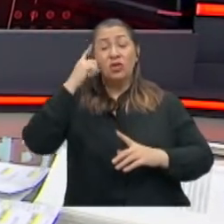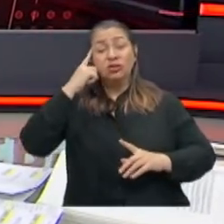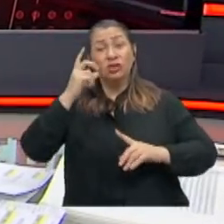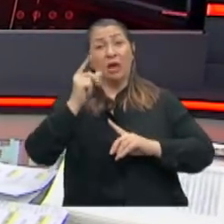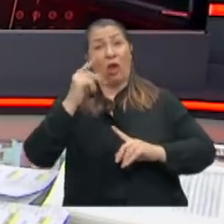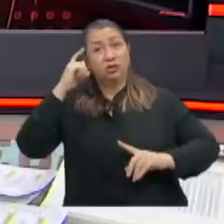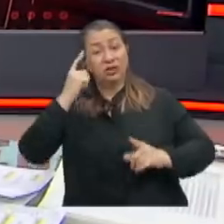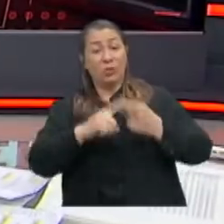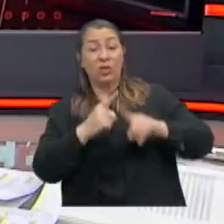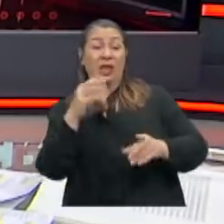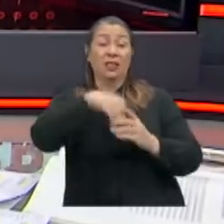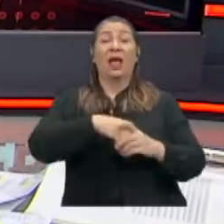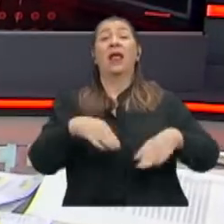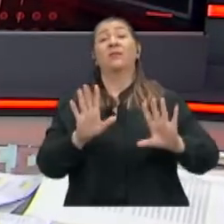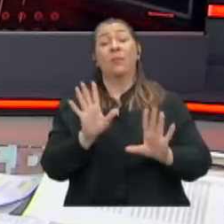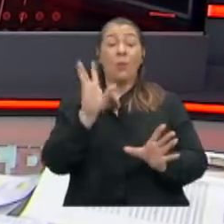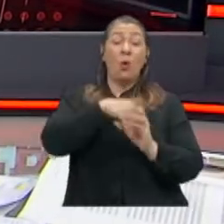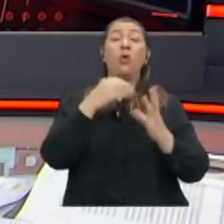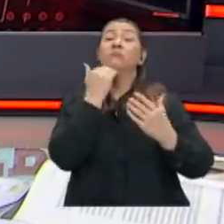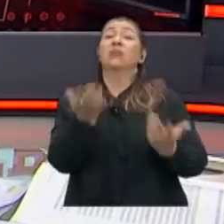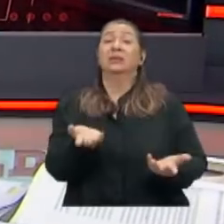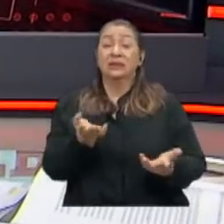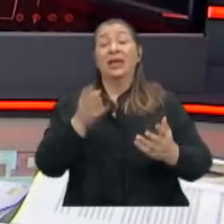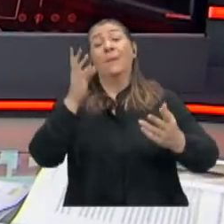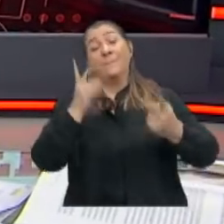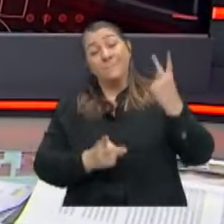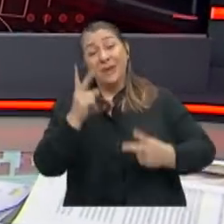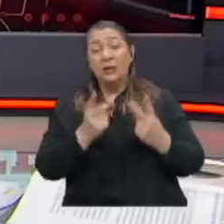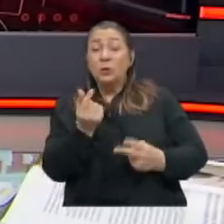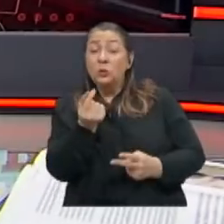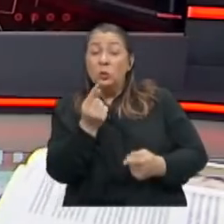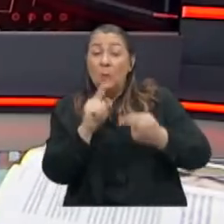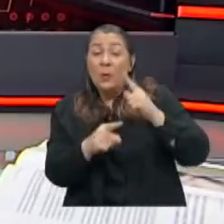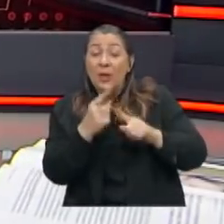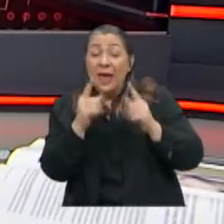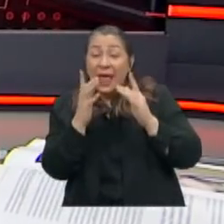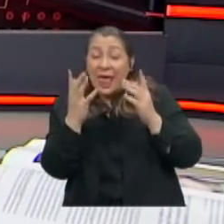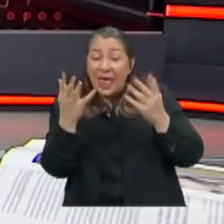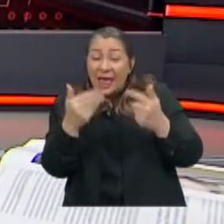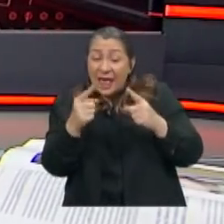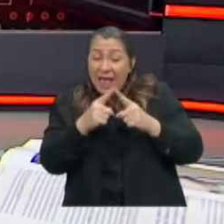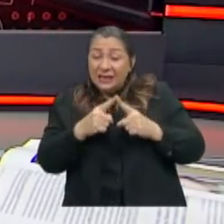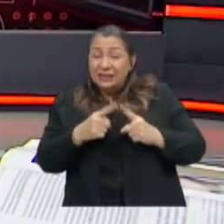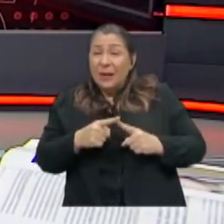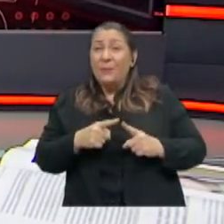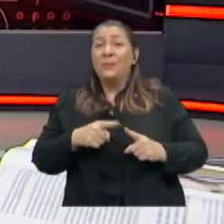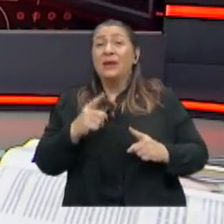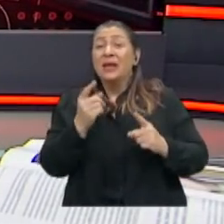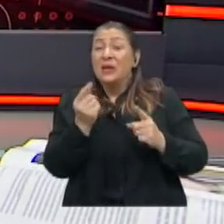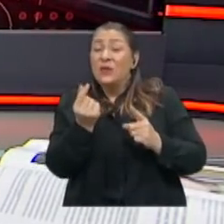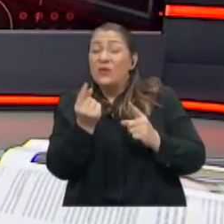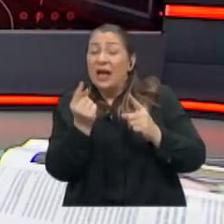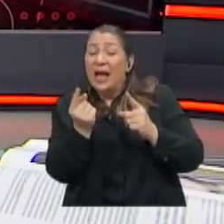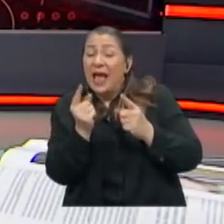ideolojilere, siyasete alet etmeyin, edilmesin. Yeri geldiğinde küçük siyasi hesaplarla hiçbir küçük hesaba